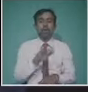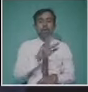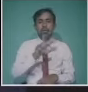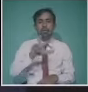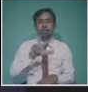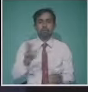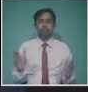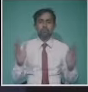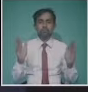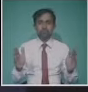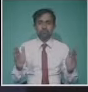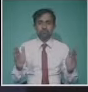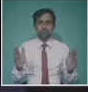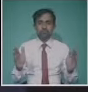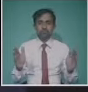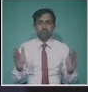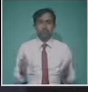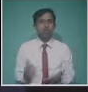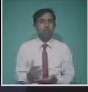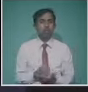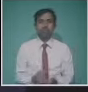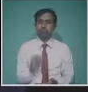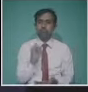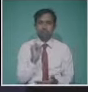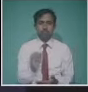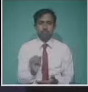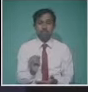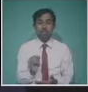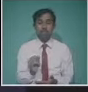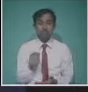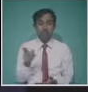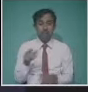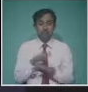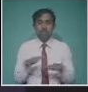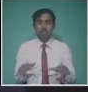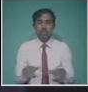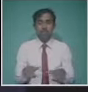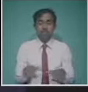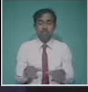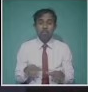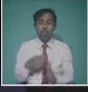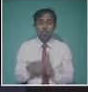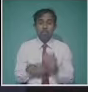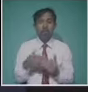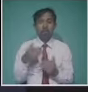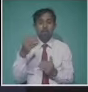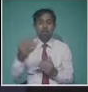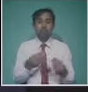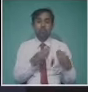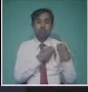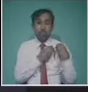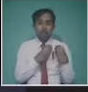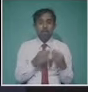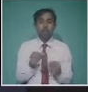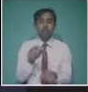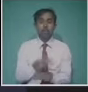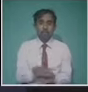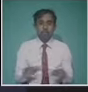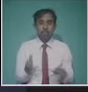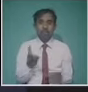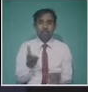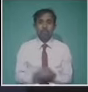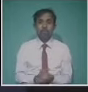98කට සීමා කිරීම තන්නේ ක්‍රම අසාධාරණයක් ඒ දරුවන්ට. ඒ දරුව පොඩි මේ රටේ අනාගතේ බාර ගන්න ඉන්න පුංචි දරුව